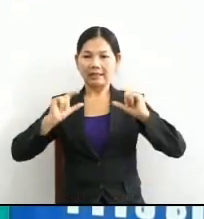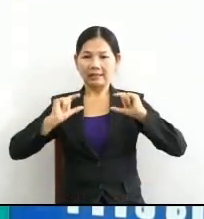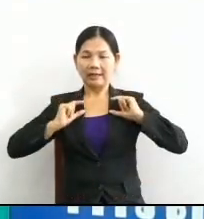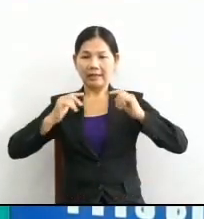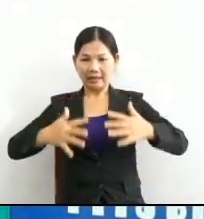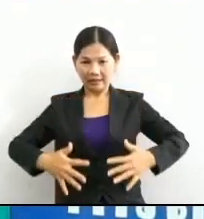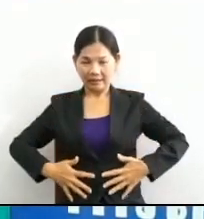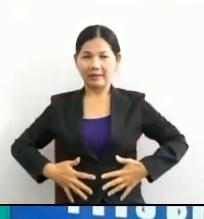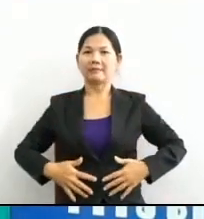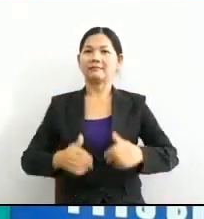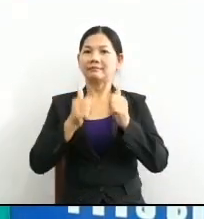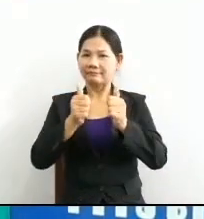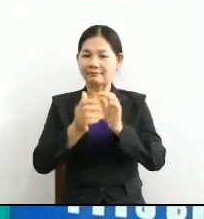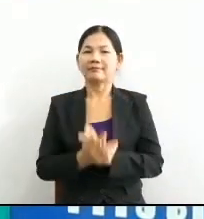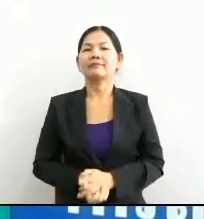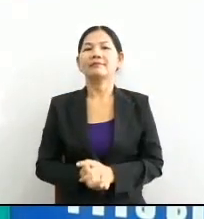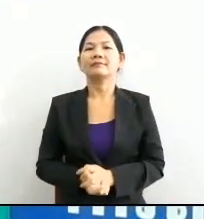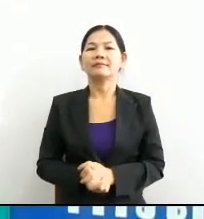lỡ nè ăn được luôn anh